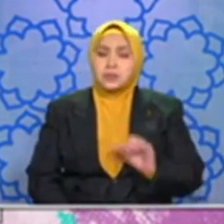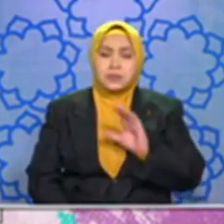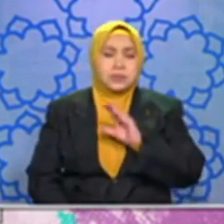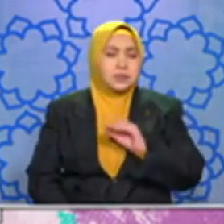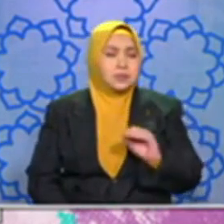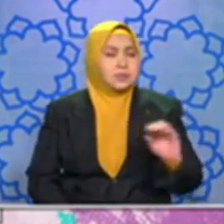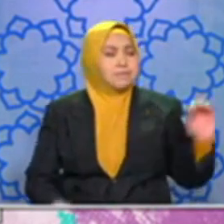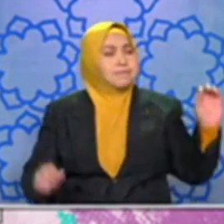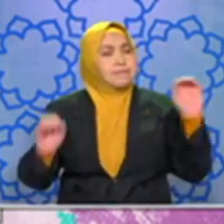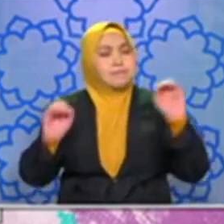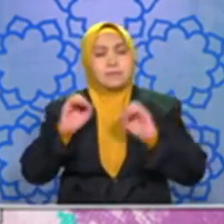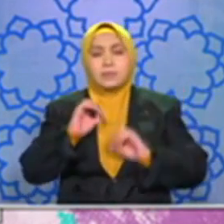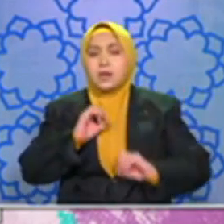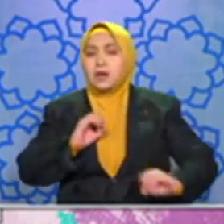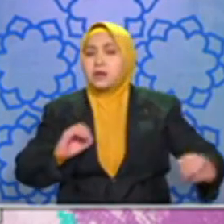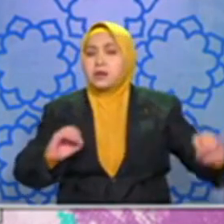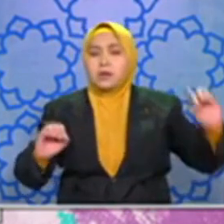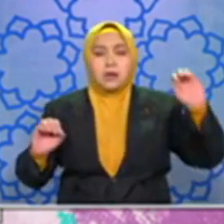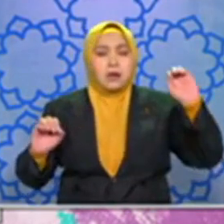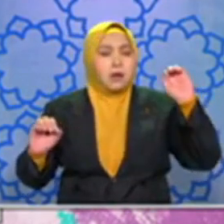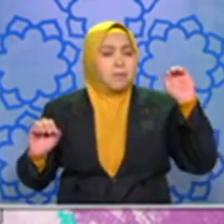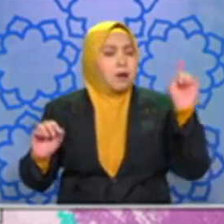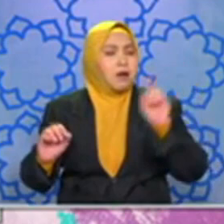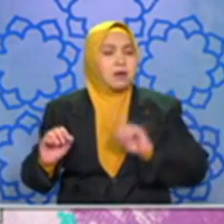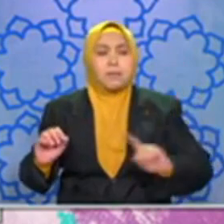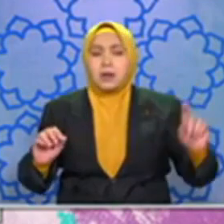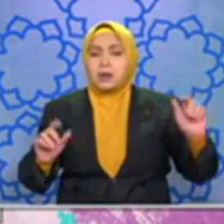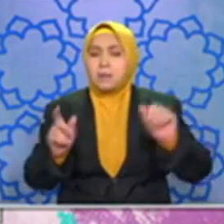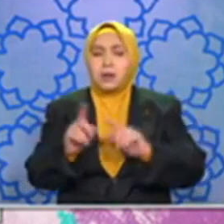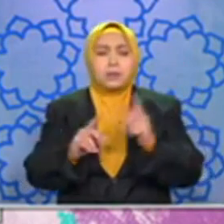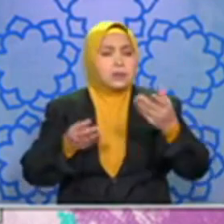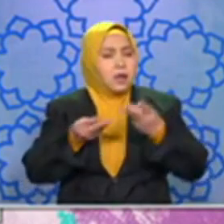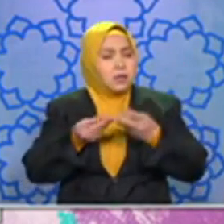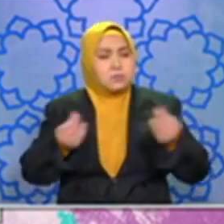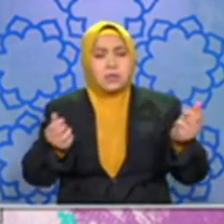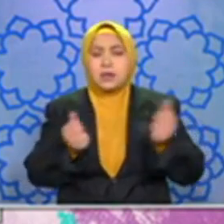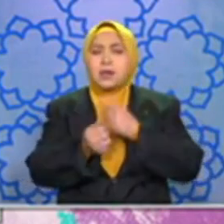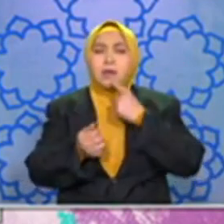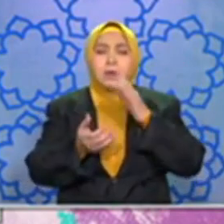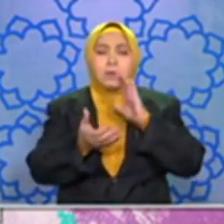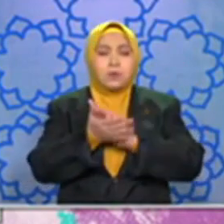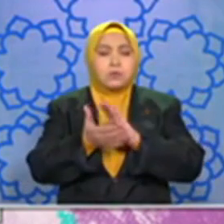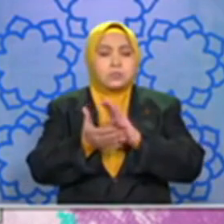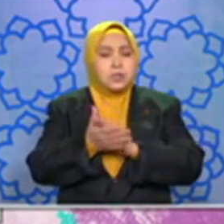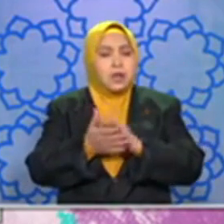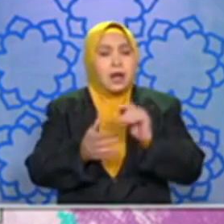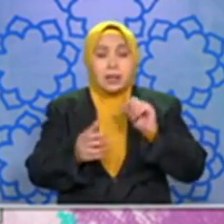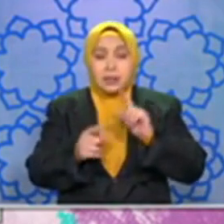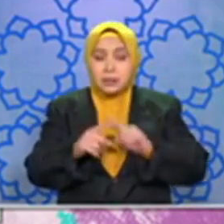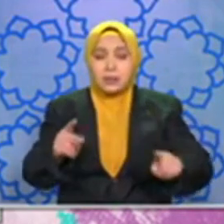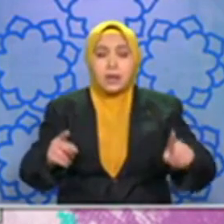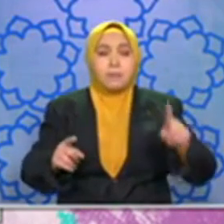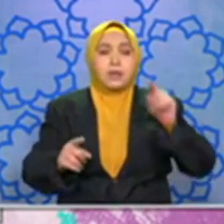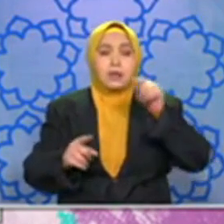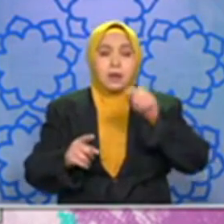وإن من شيء إلا